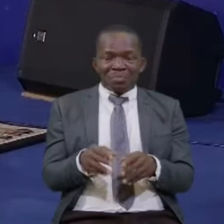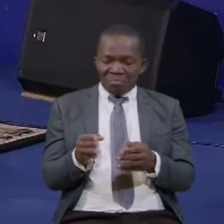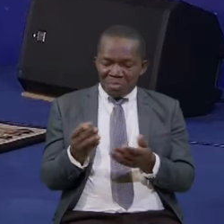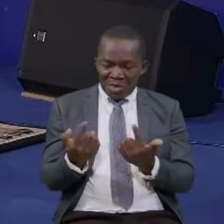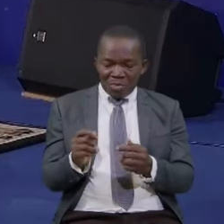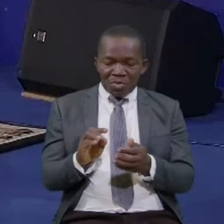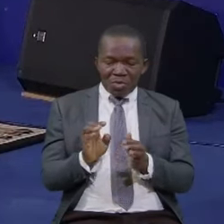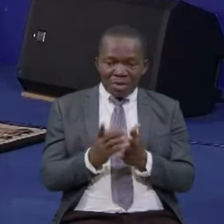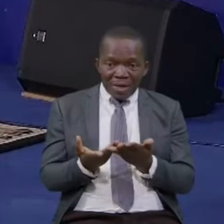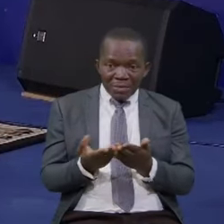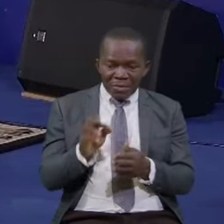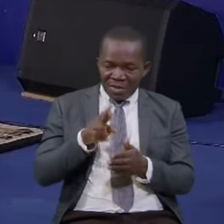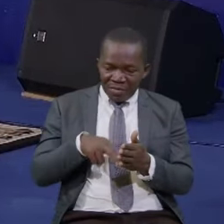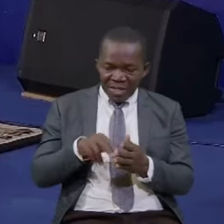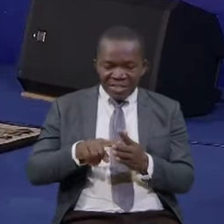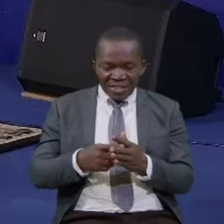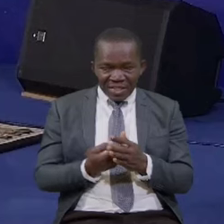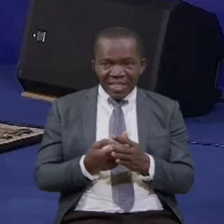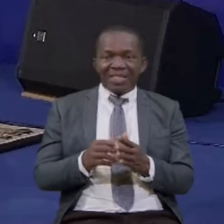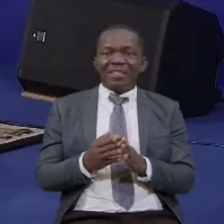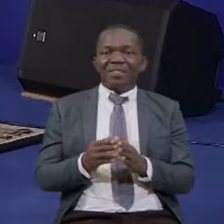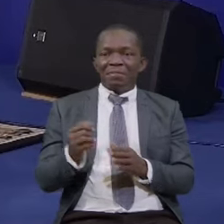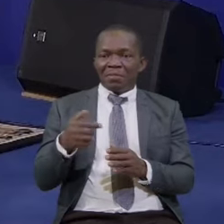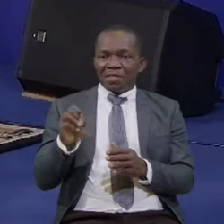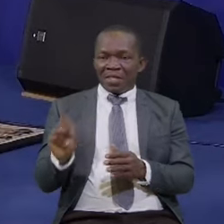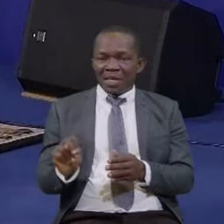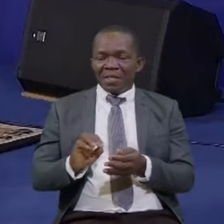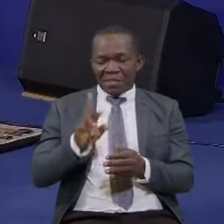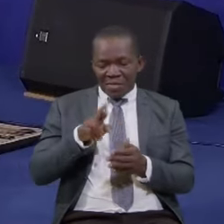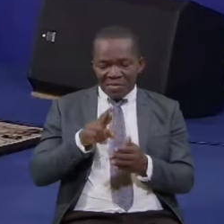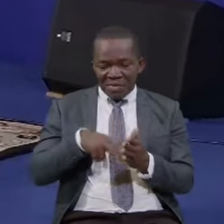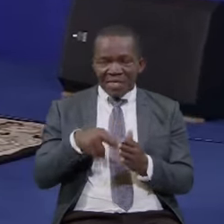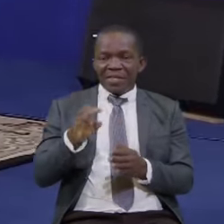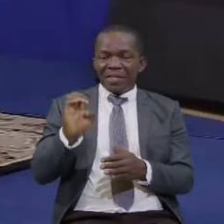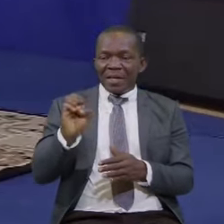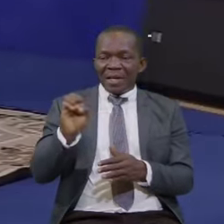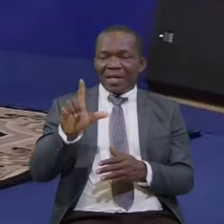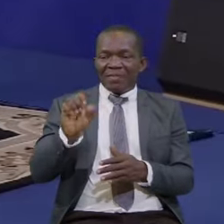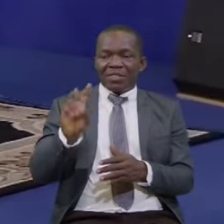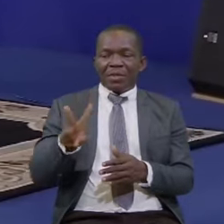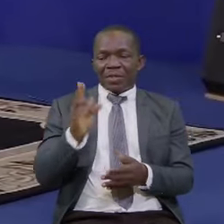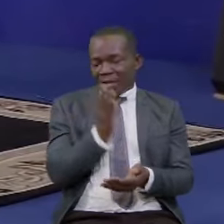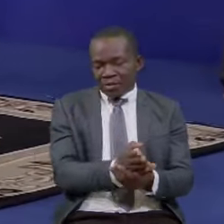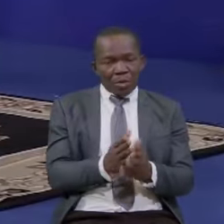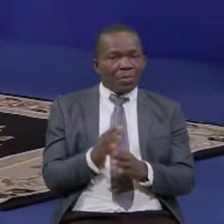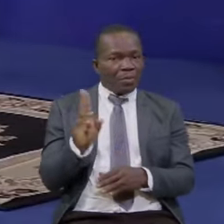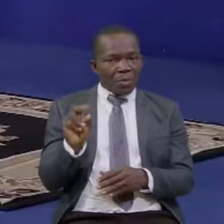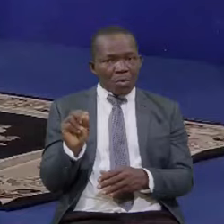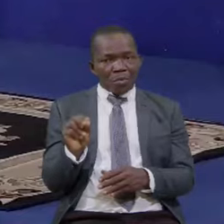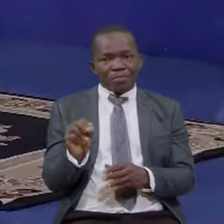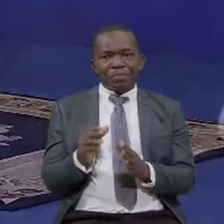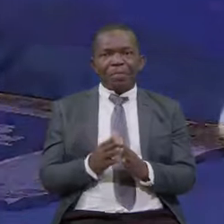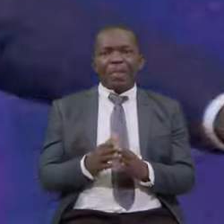lisent Lévitique il ne continue pas et quand tu continues à lire à lire et tu viens à ceci et il dit